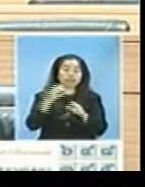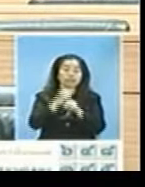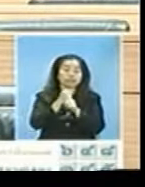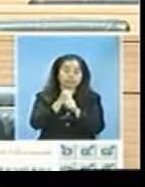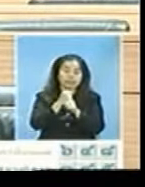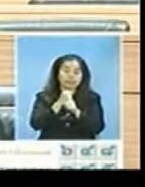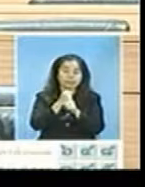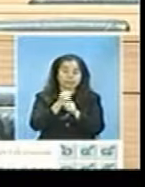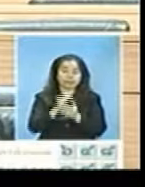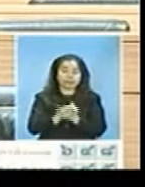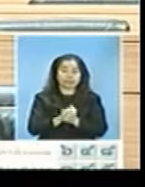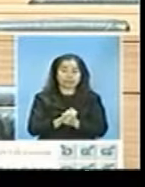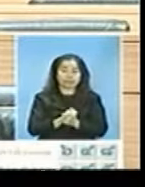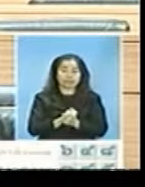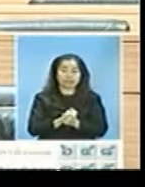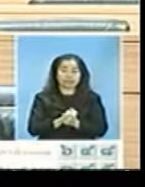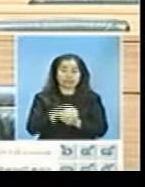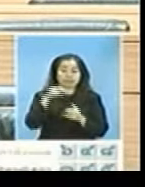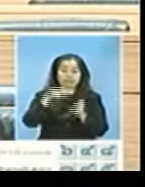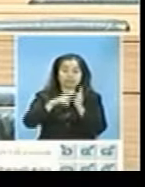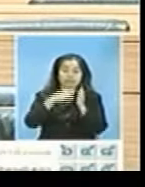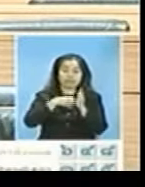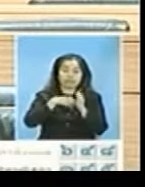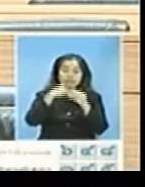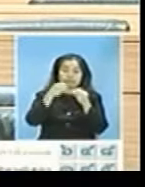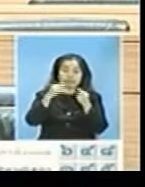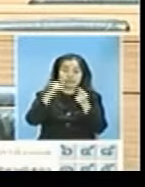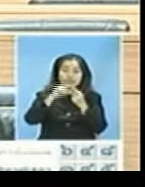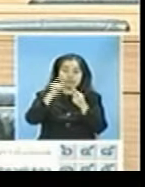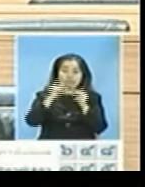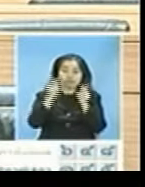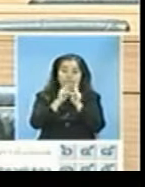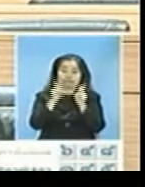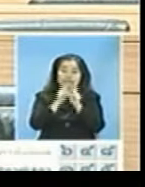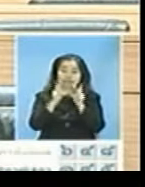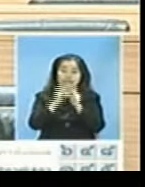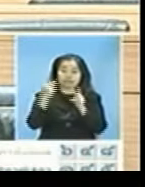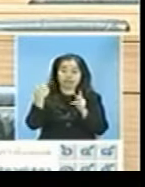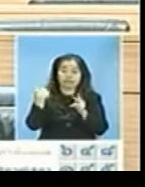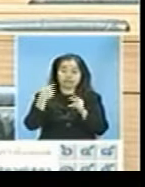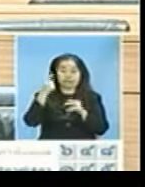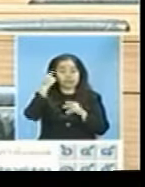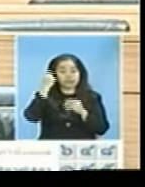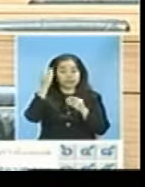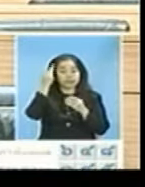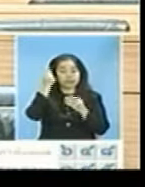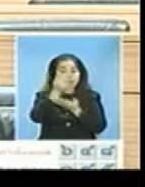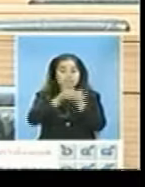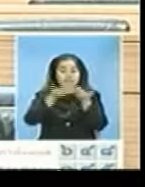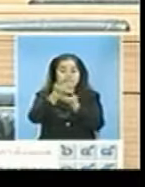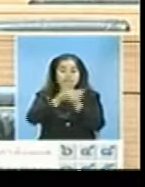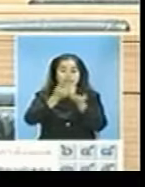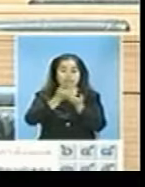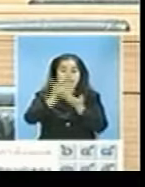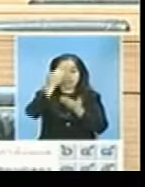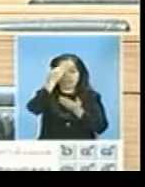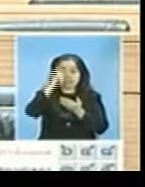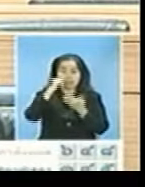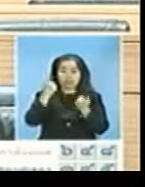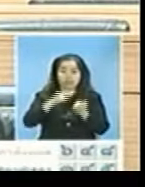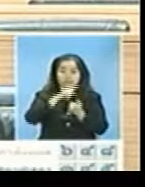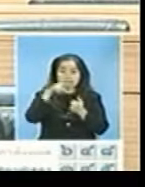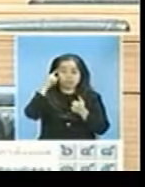ๆเพียงแค่นี้นะครับว่าต้องการให้ทางคณะกรรมการเนี่ยได้รับไปพิจารณาเพราะนี่เป็นความ